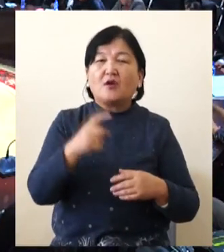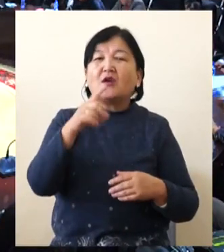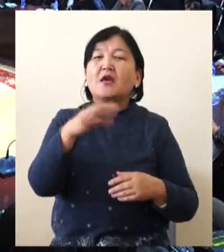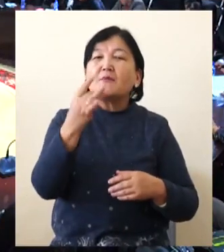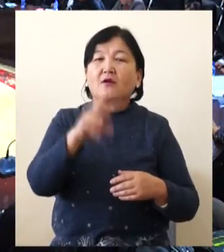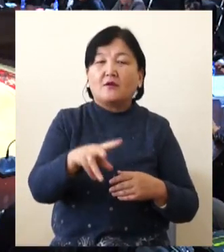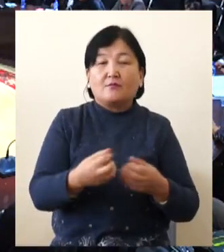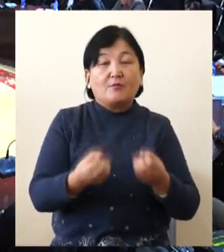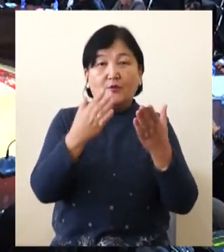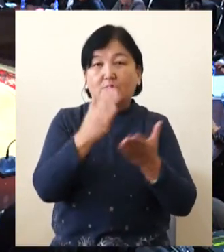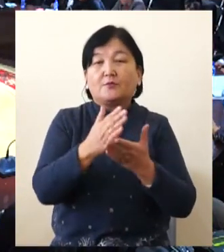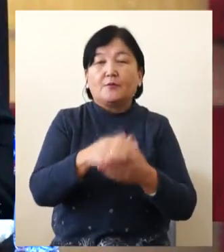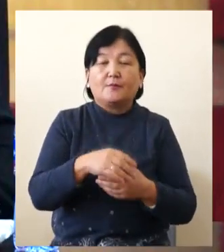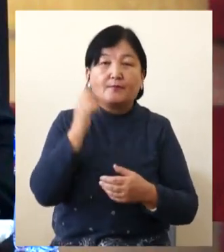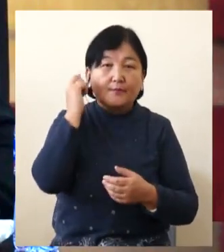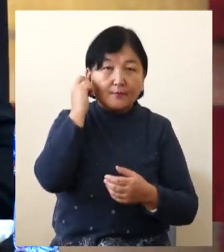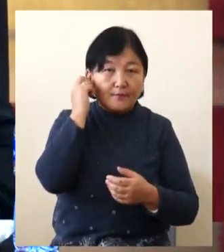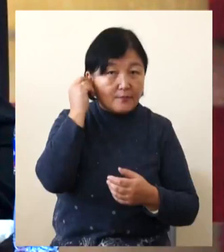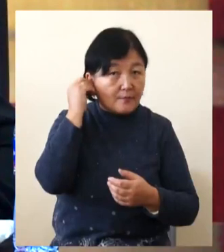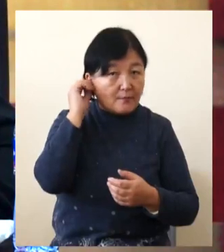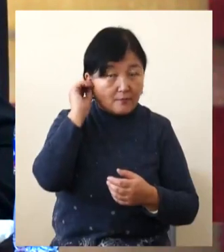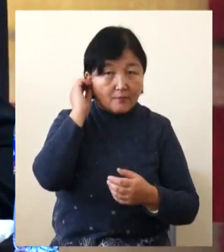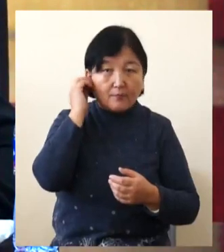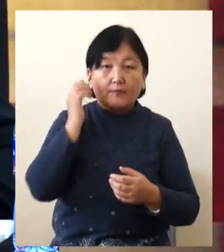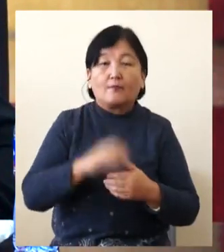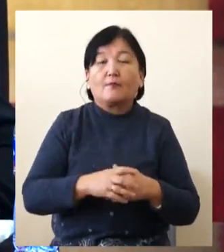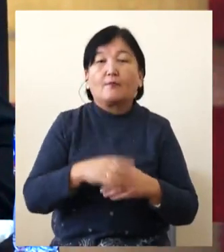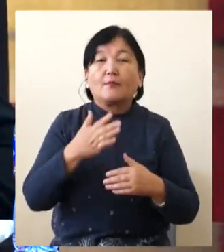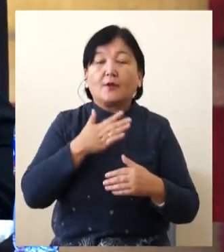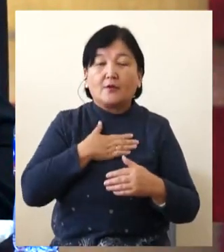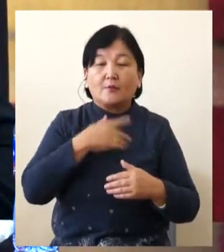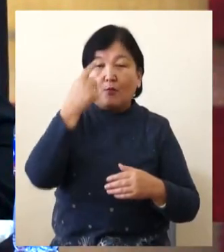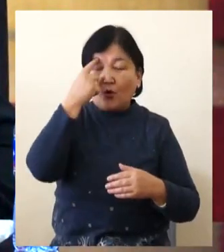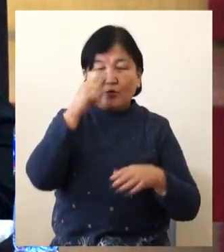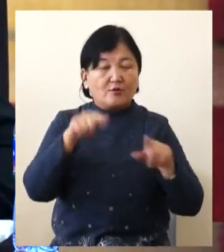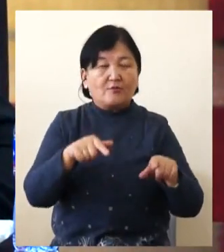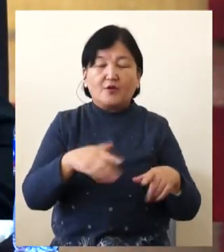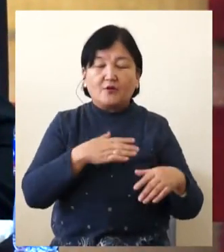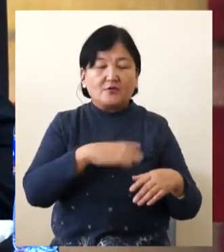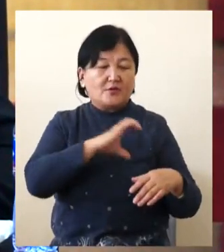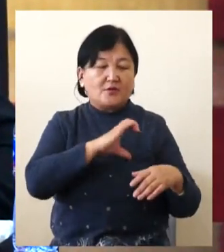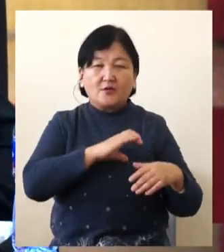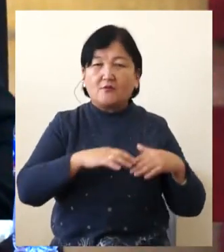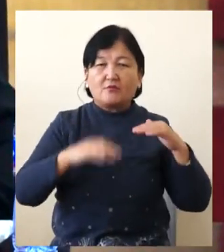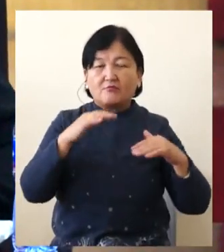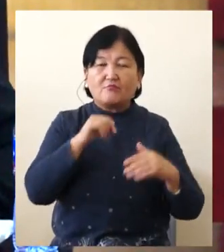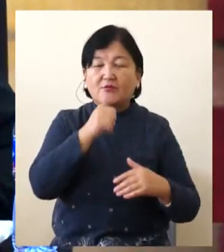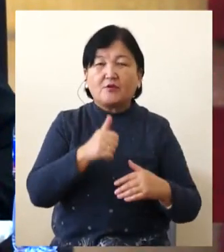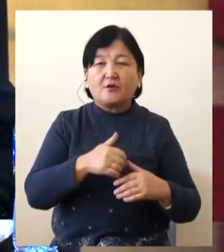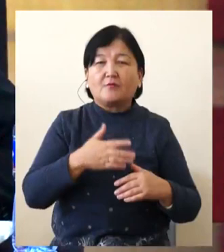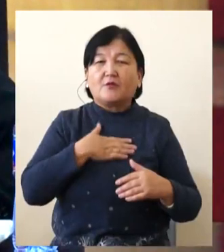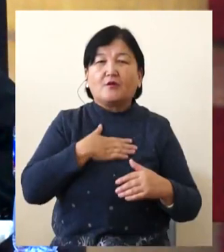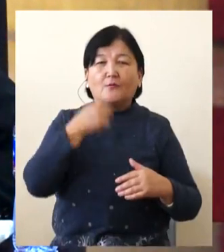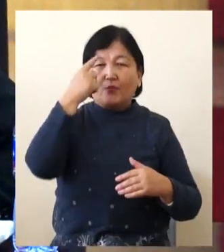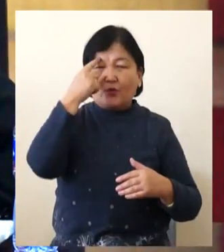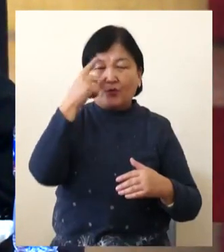юм хямрал бий болж байна. Бид нар өөрсдийн эх оронтой болохоор тийм хямрал байхгүй. За бид нар ямар ч үлээ гэсэн энэ чинь бид нар энэ утга. Хин ханаач